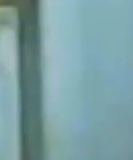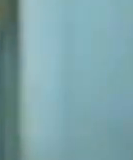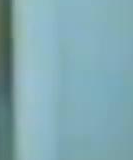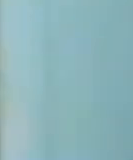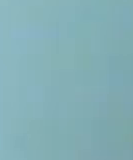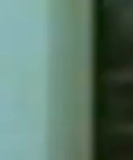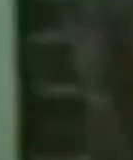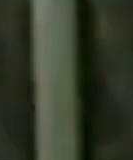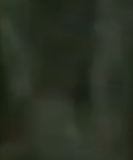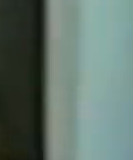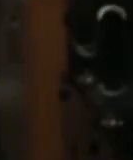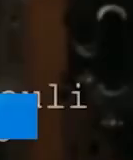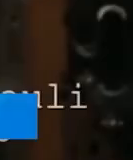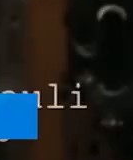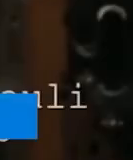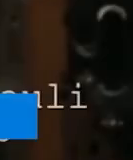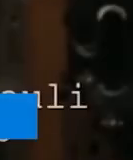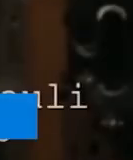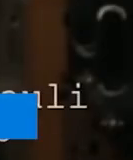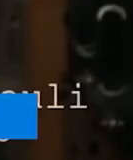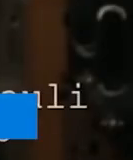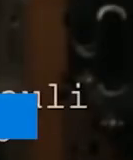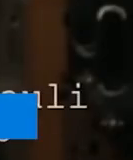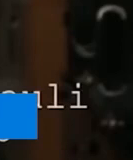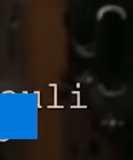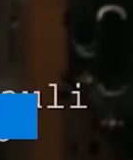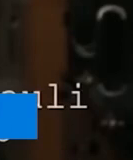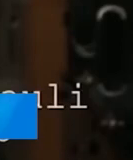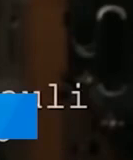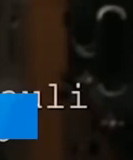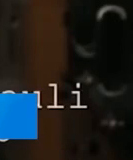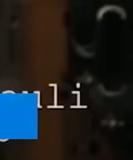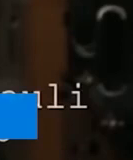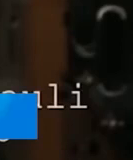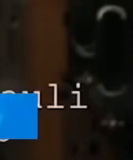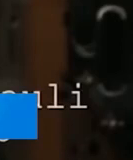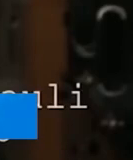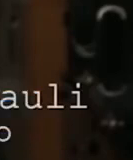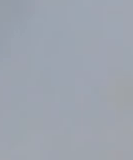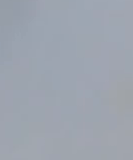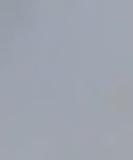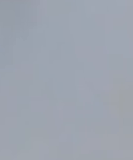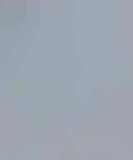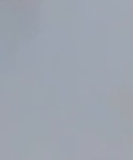Carlo era come tutti i bambini, solo che aveva questa fede immensa.